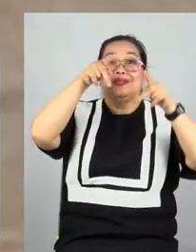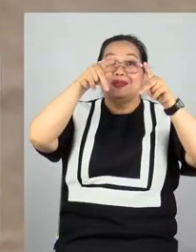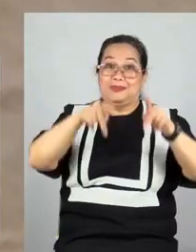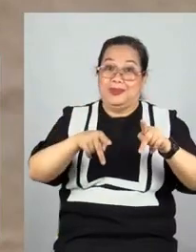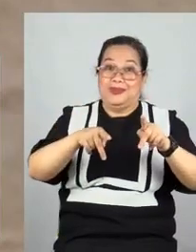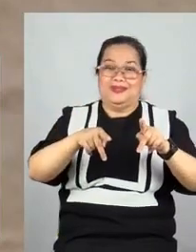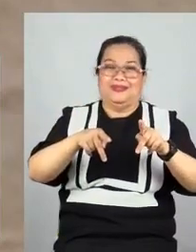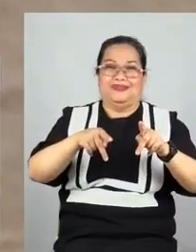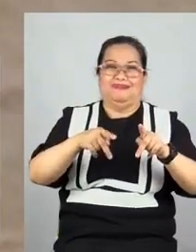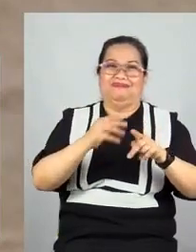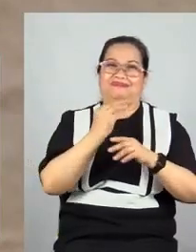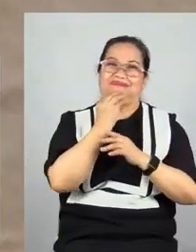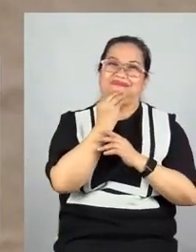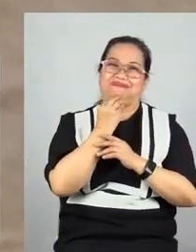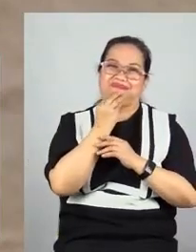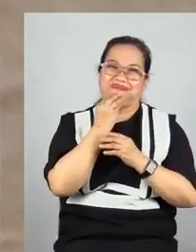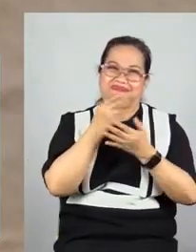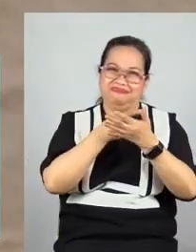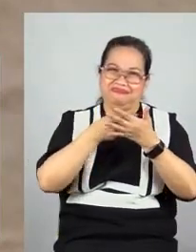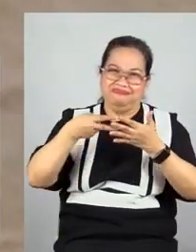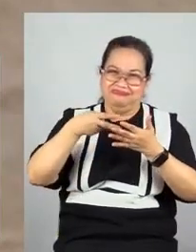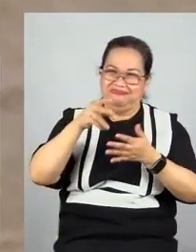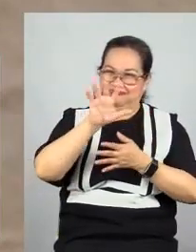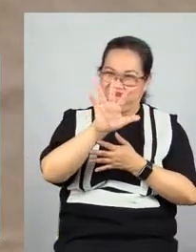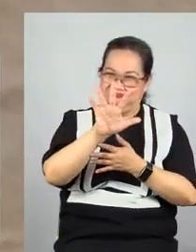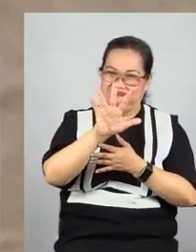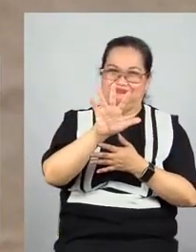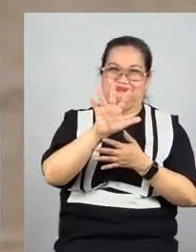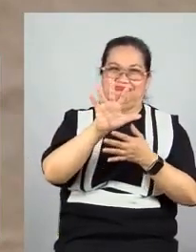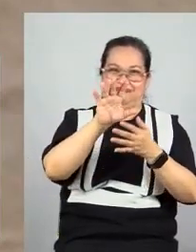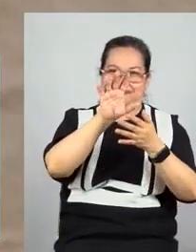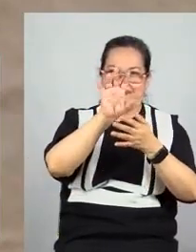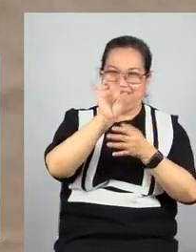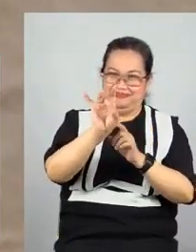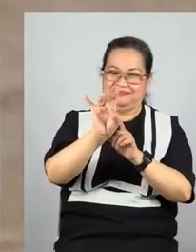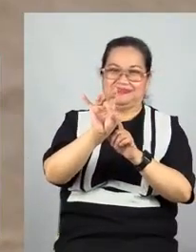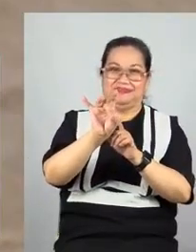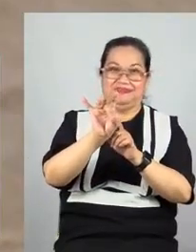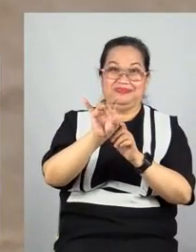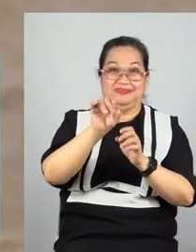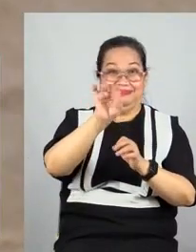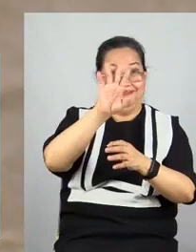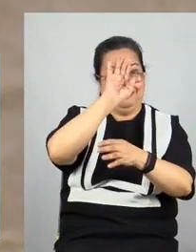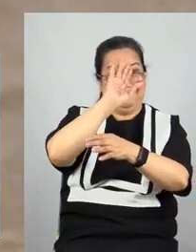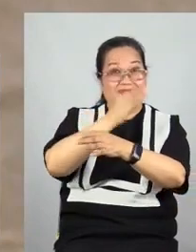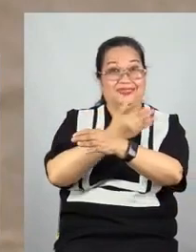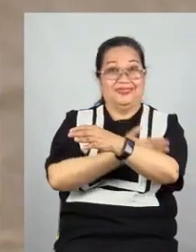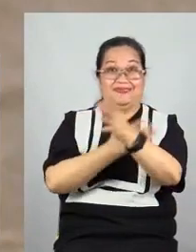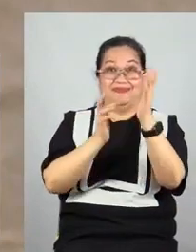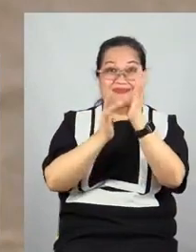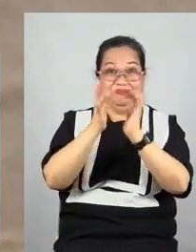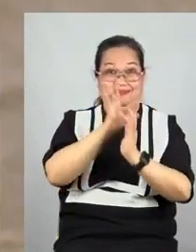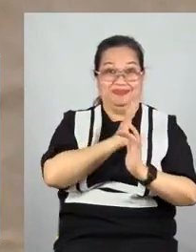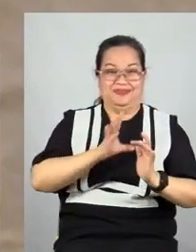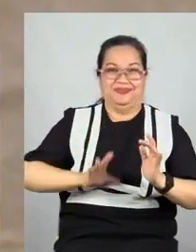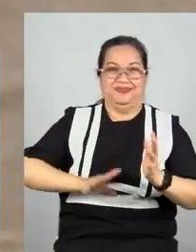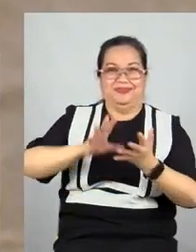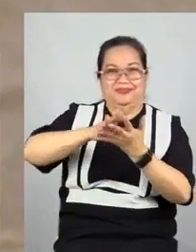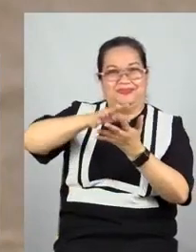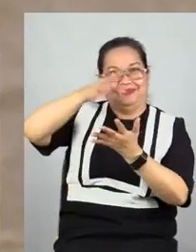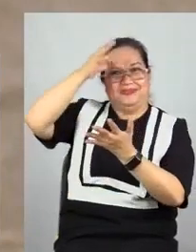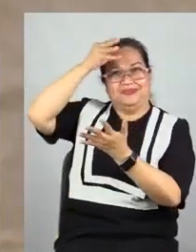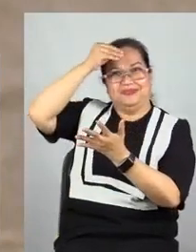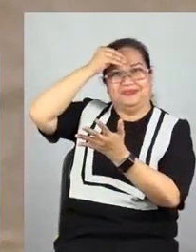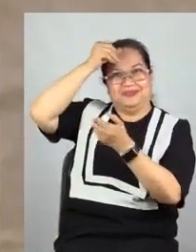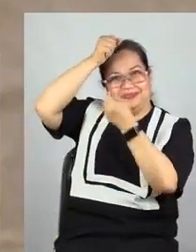Sa Hebrews 5:8, sabi ng may akda ng Hebreo, although he was a son, he learned